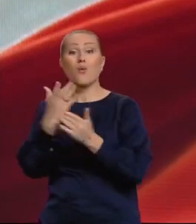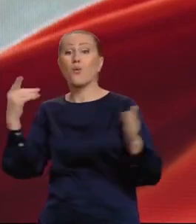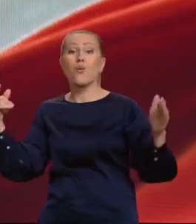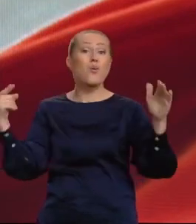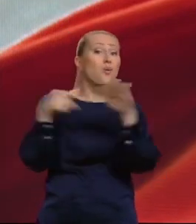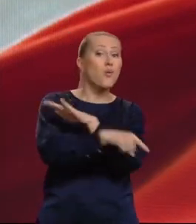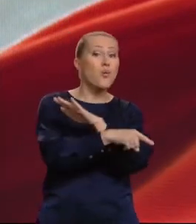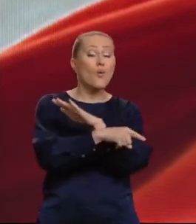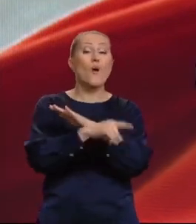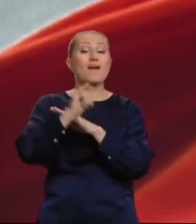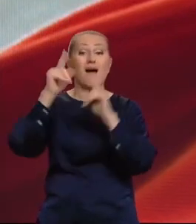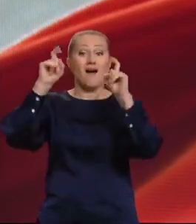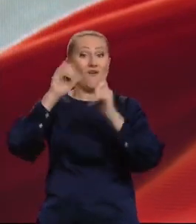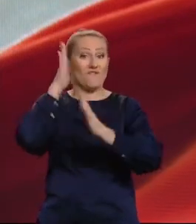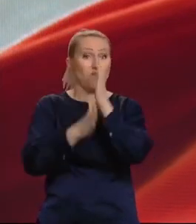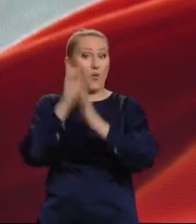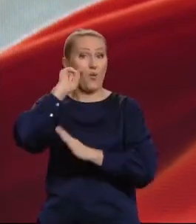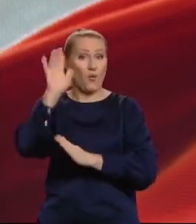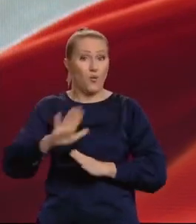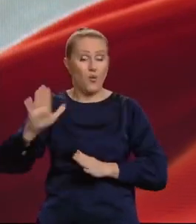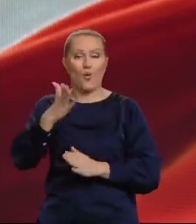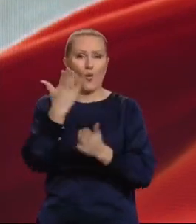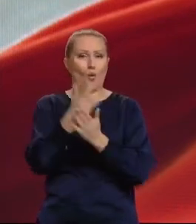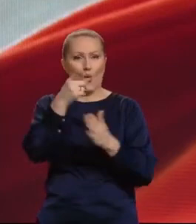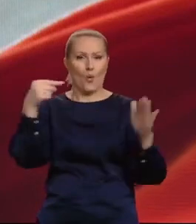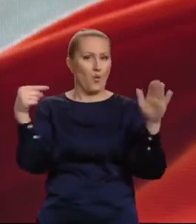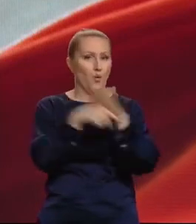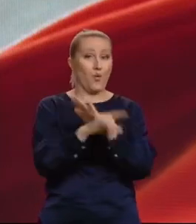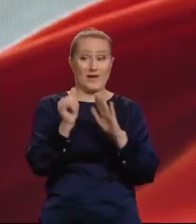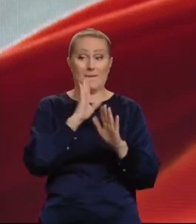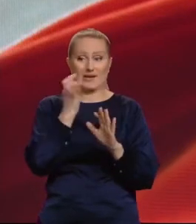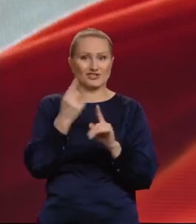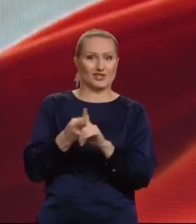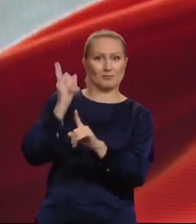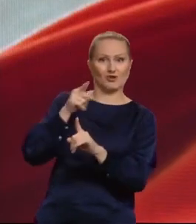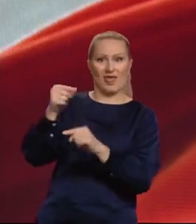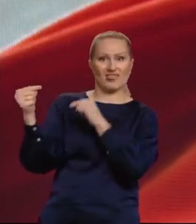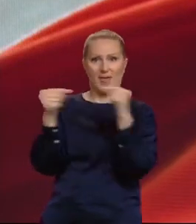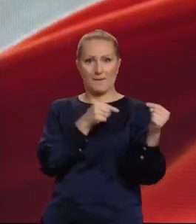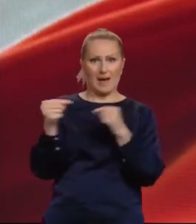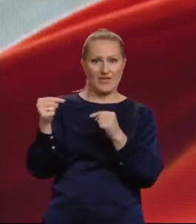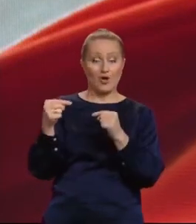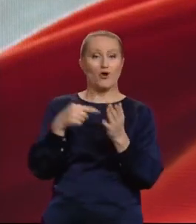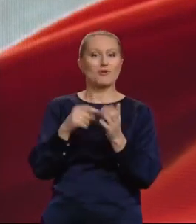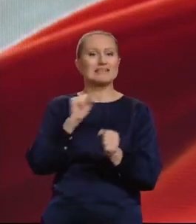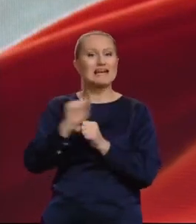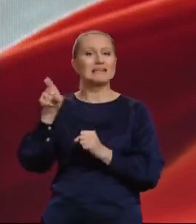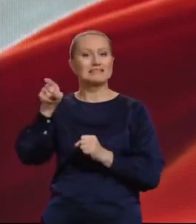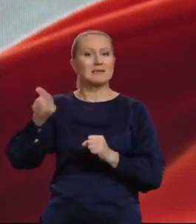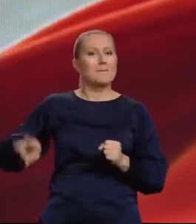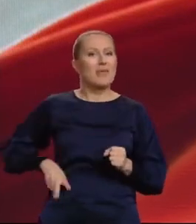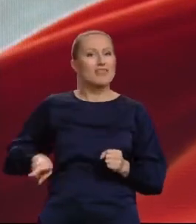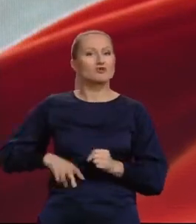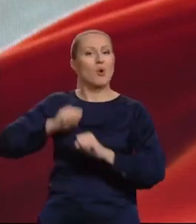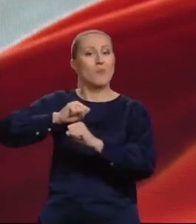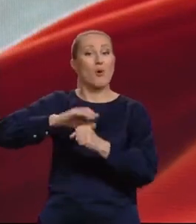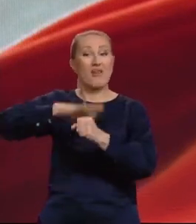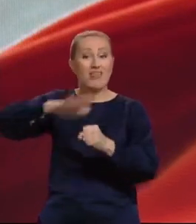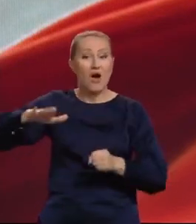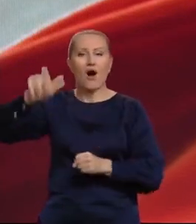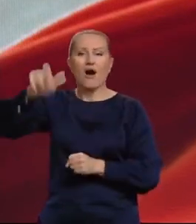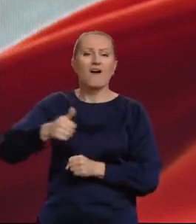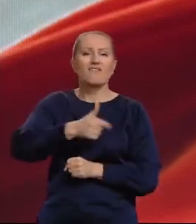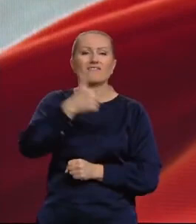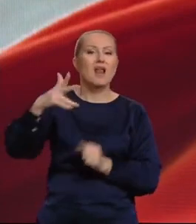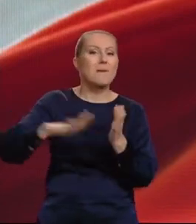wojny na Ukrainie, tak jak uciekł dzisiaj przed debatą. Mamy ministra obrony narodowej, który miesiącami szukał,